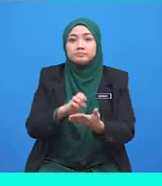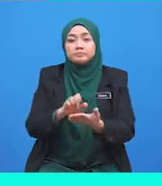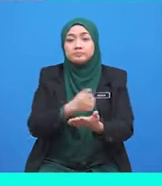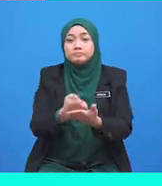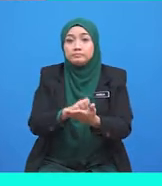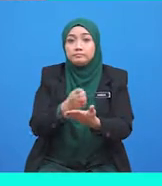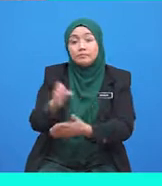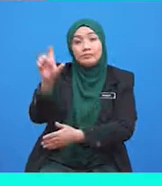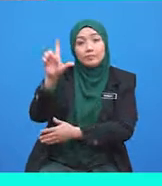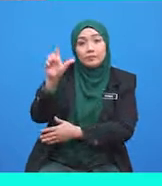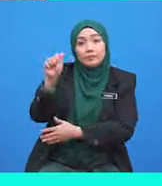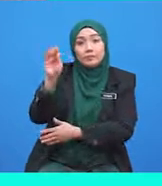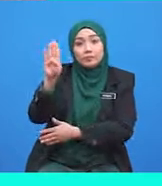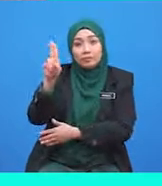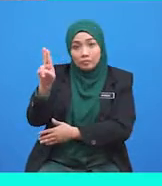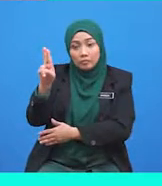Kangsar, Perak.